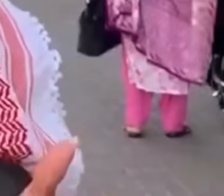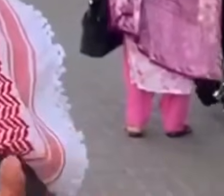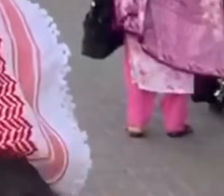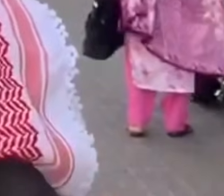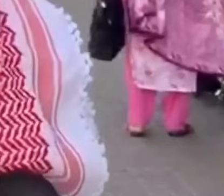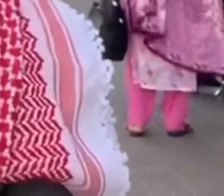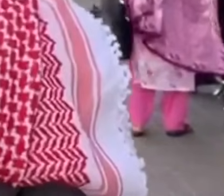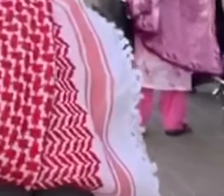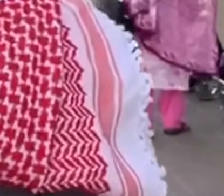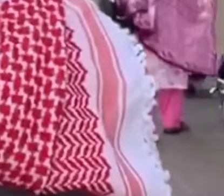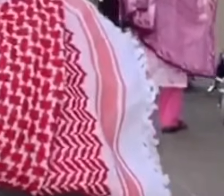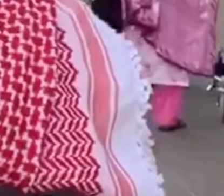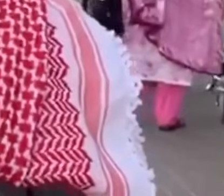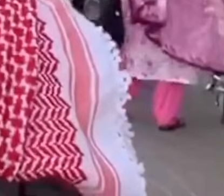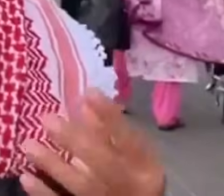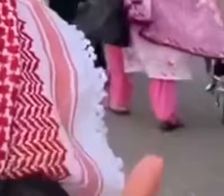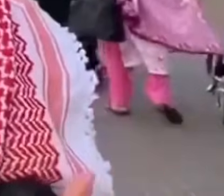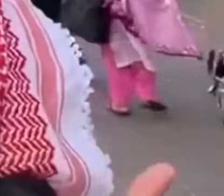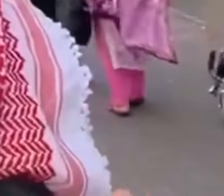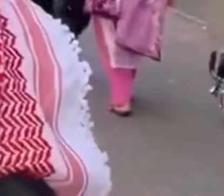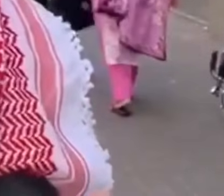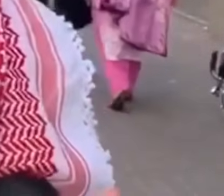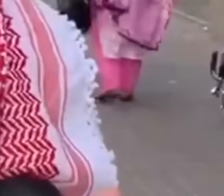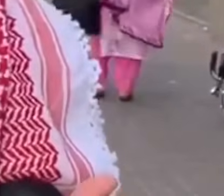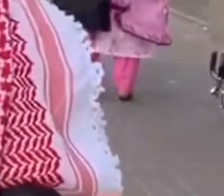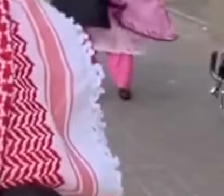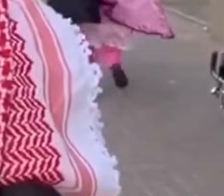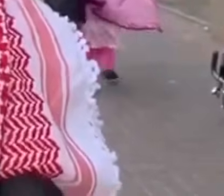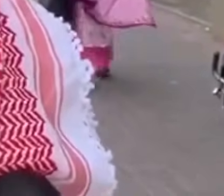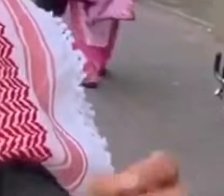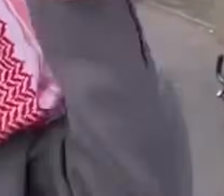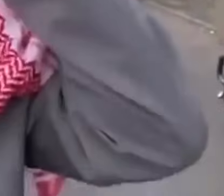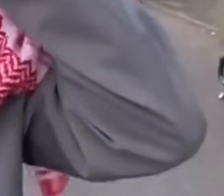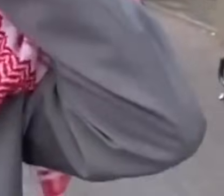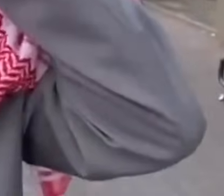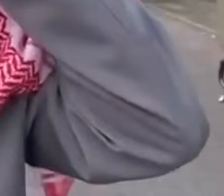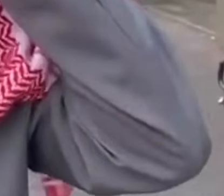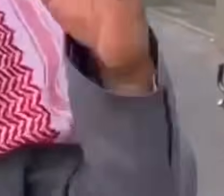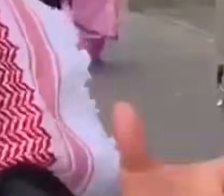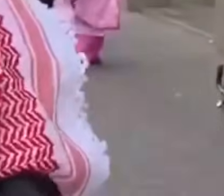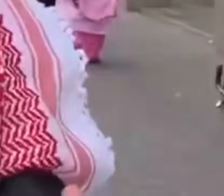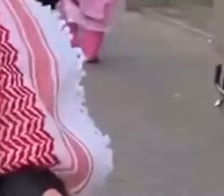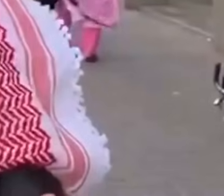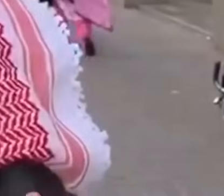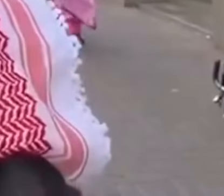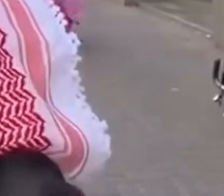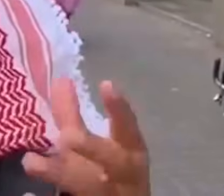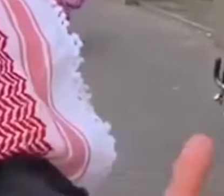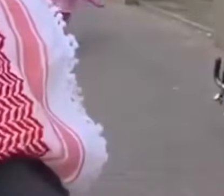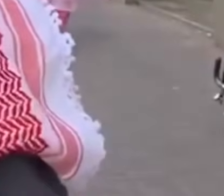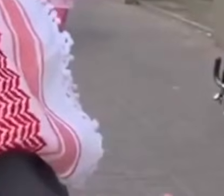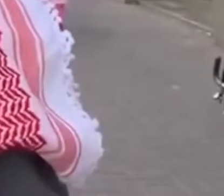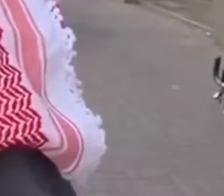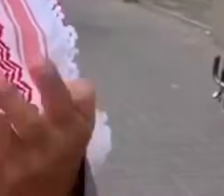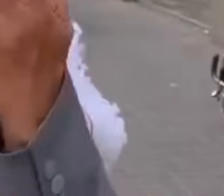ini. Semoga berkah, artinya kebaikan yang sangat banyak dan langgeng. Nah sahabatku sekalian,